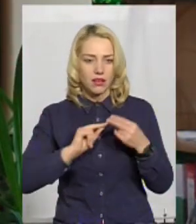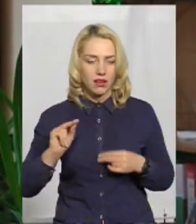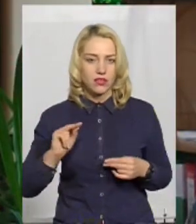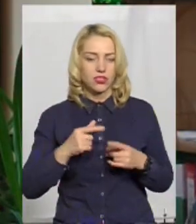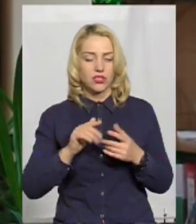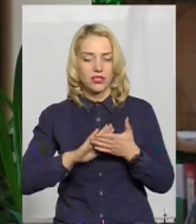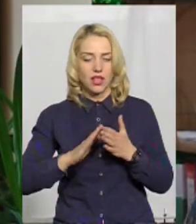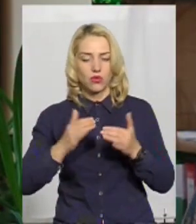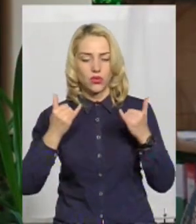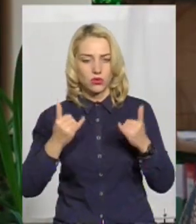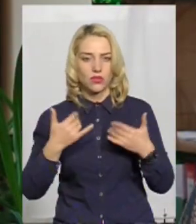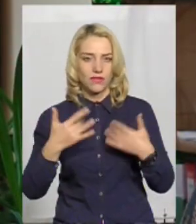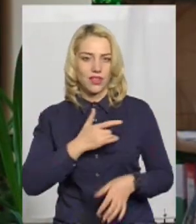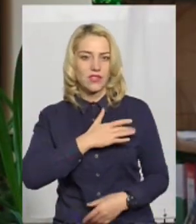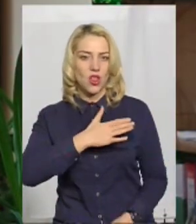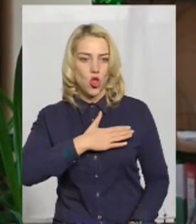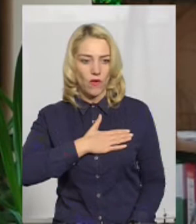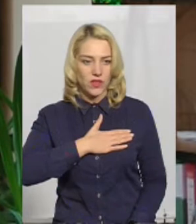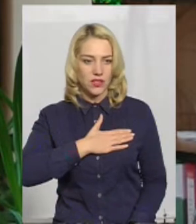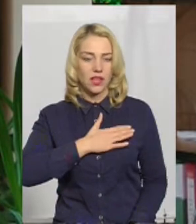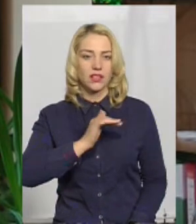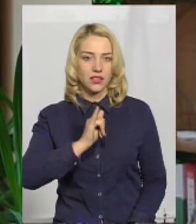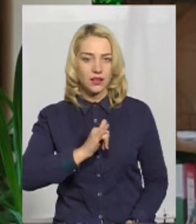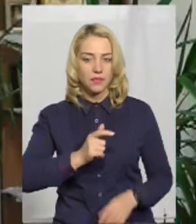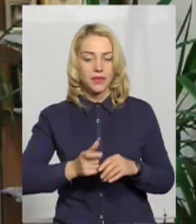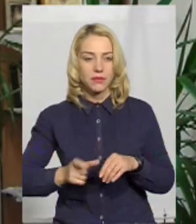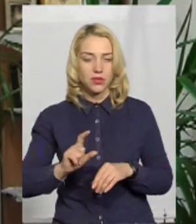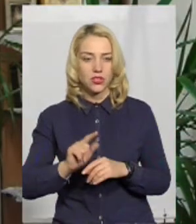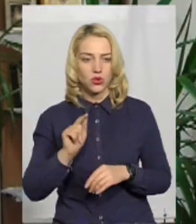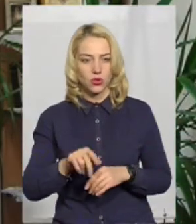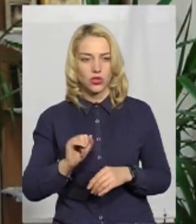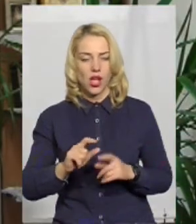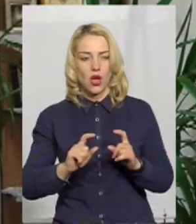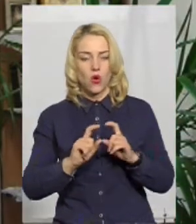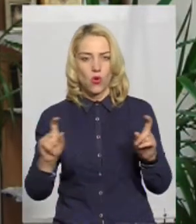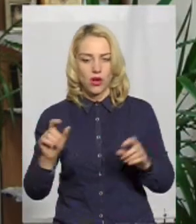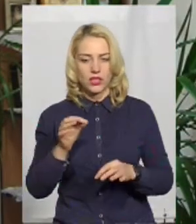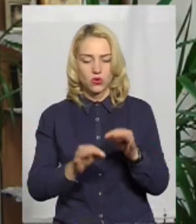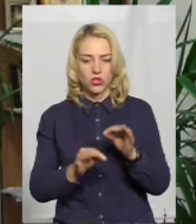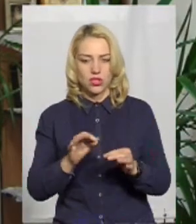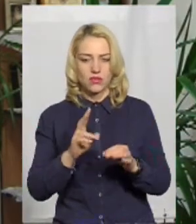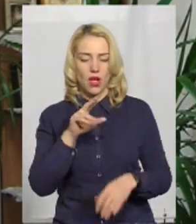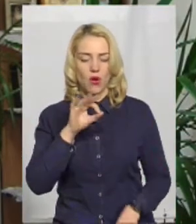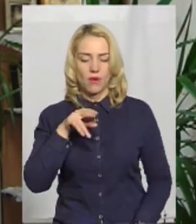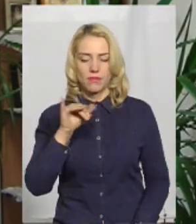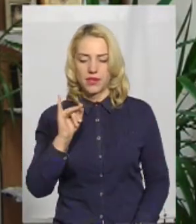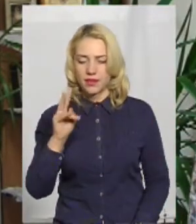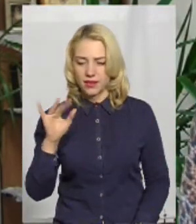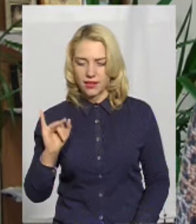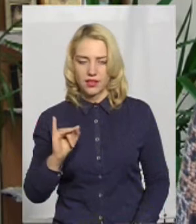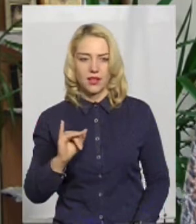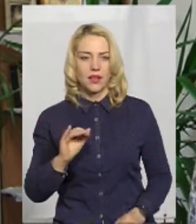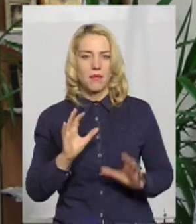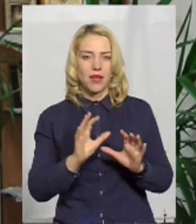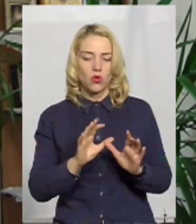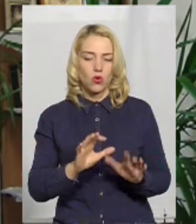на сьогодні усиновлена. Більше того, і органи судочинства, і органи опіки і піклування зробили все для того,